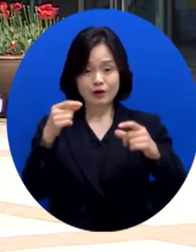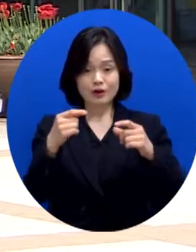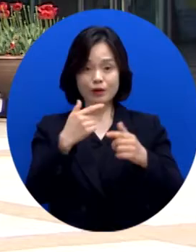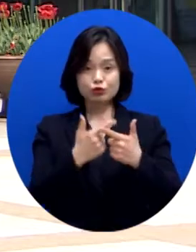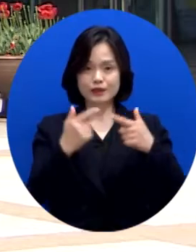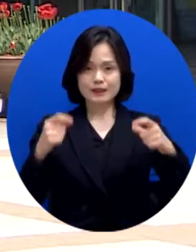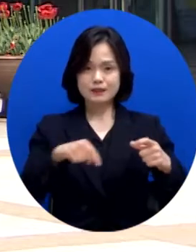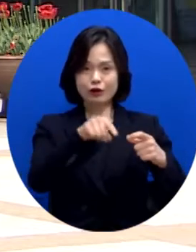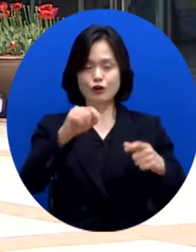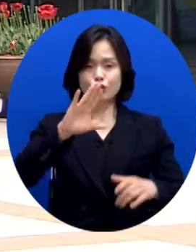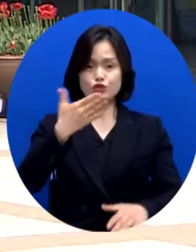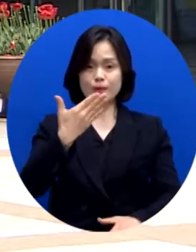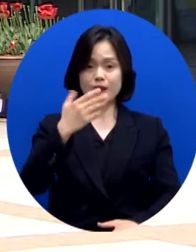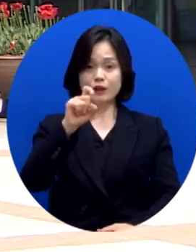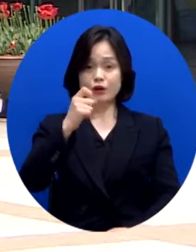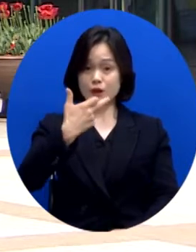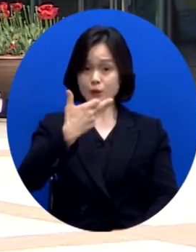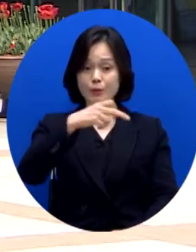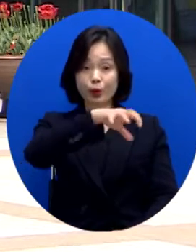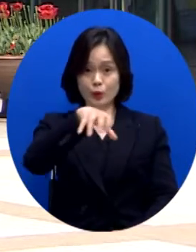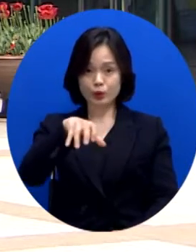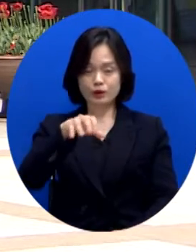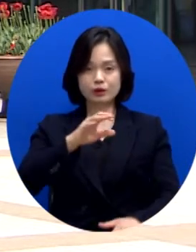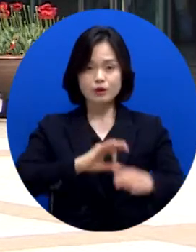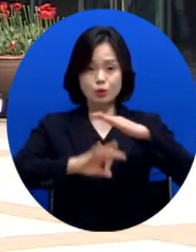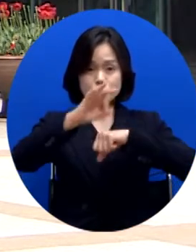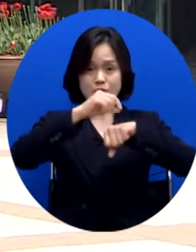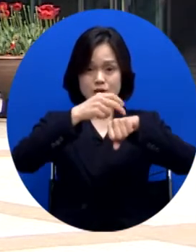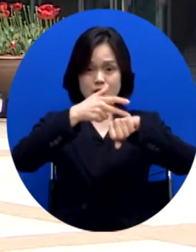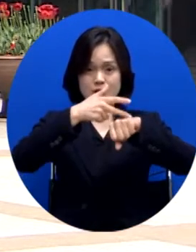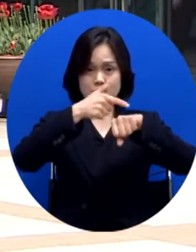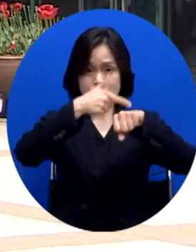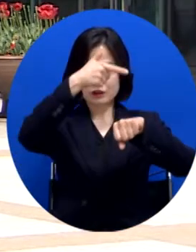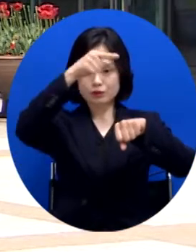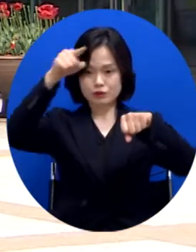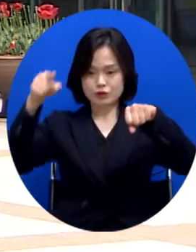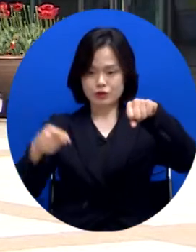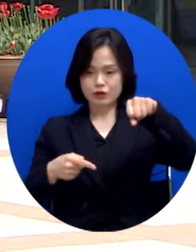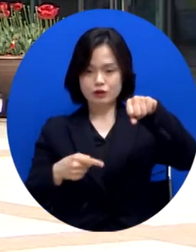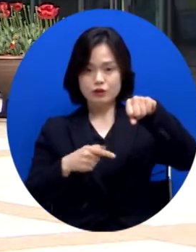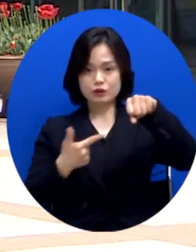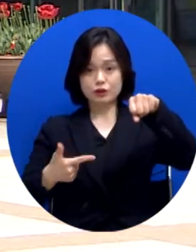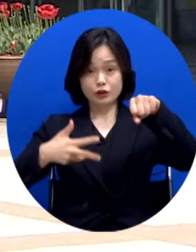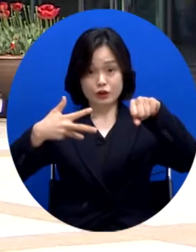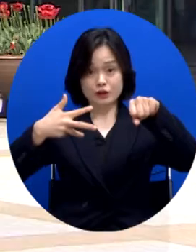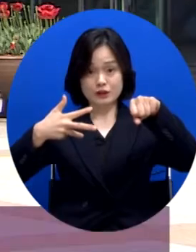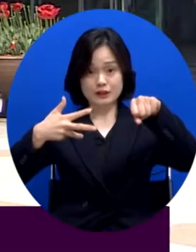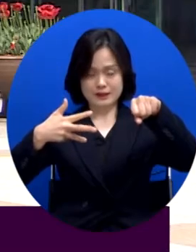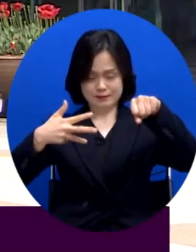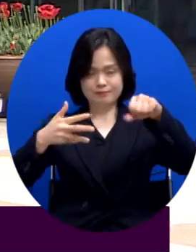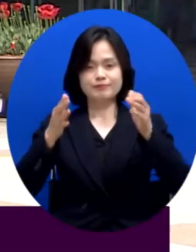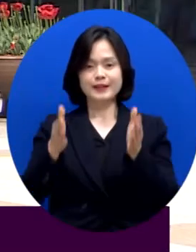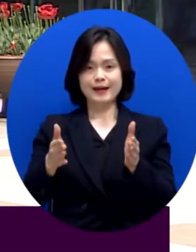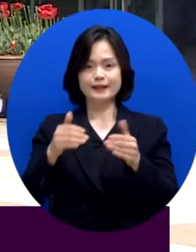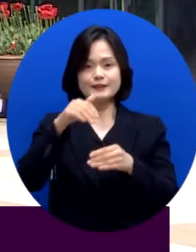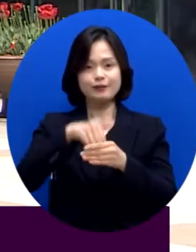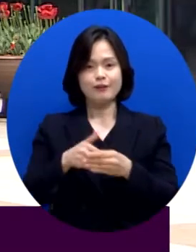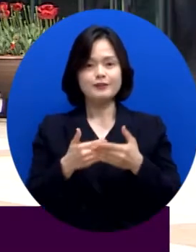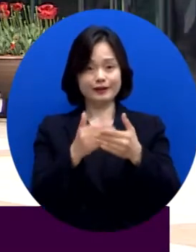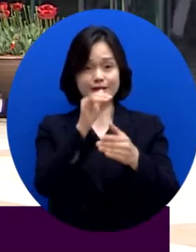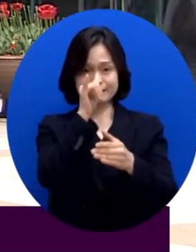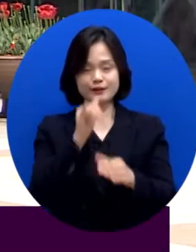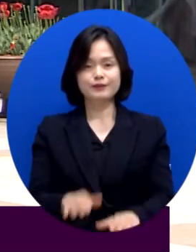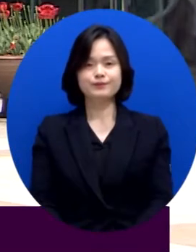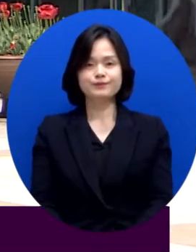917곳의 투표소에서 오전 6시부터 오후 8시까지 진행됩니다. 부산시의 선거인 수는